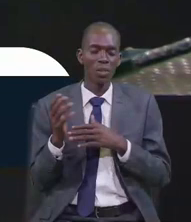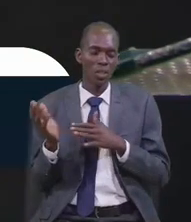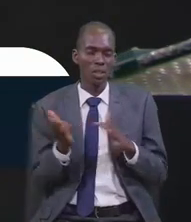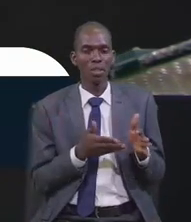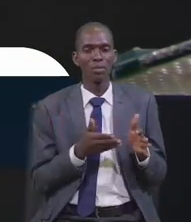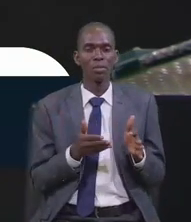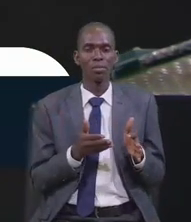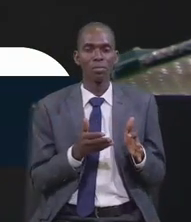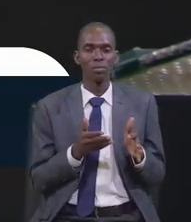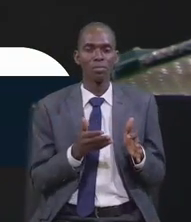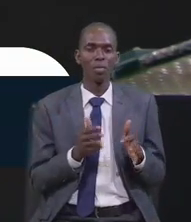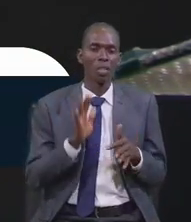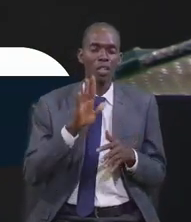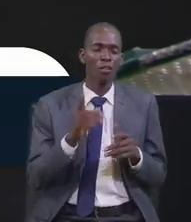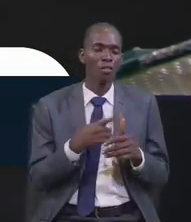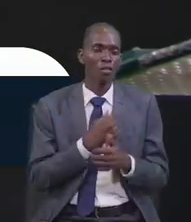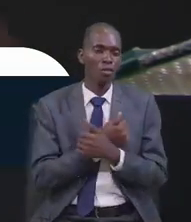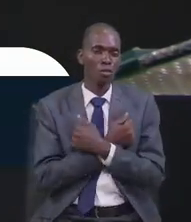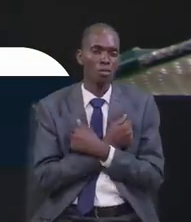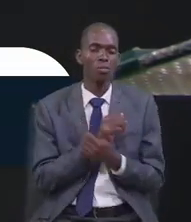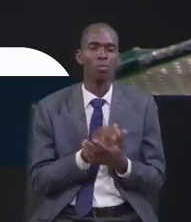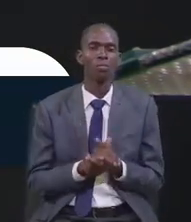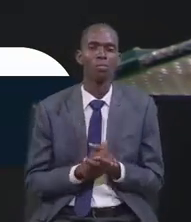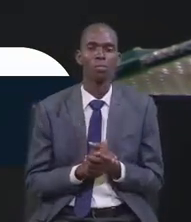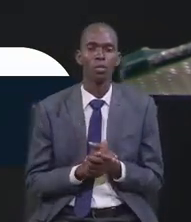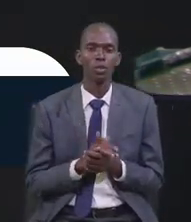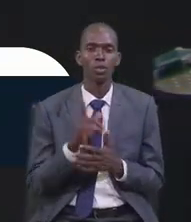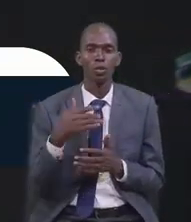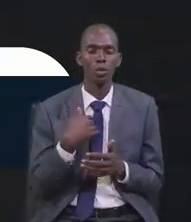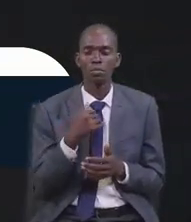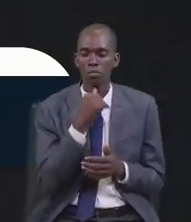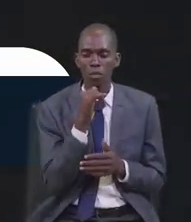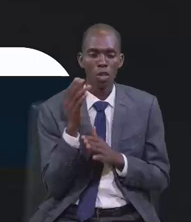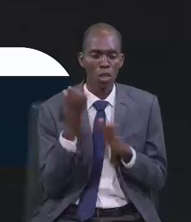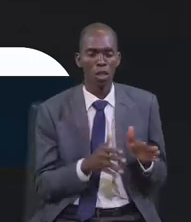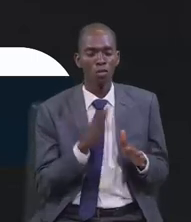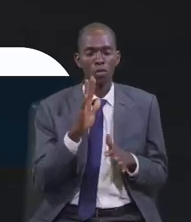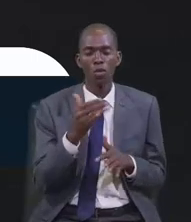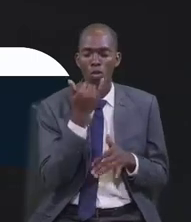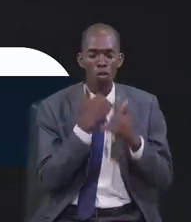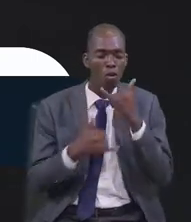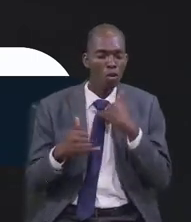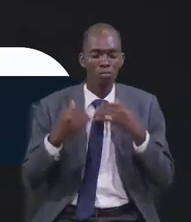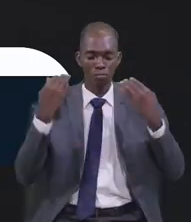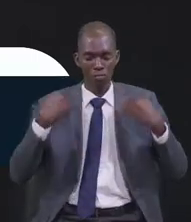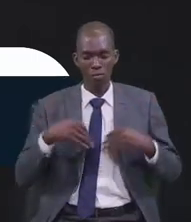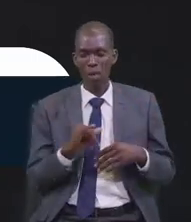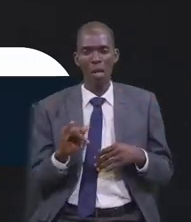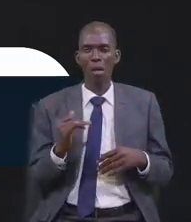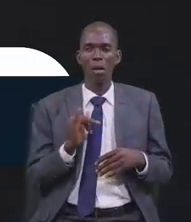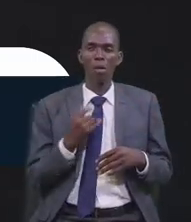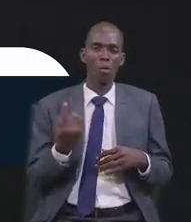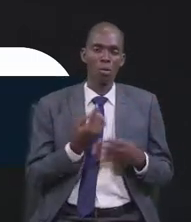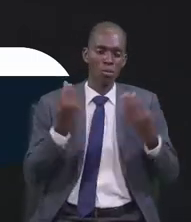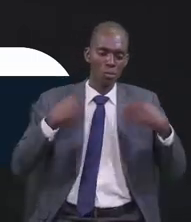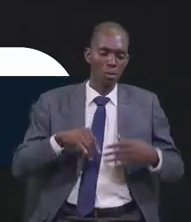premier amour. Tu n'as pas abandonné ton habillement. Chaque fois, je suis toujours dans... Je garde, je couvre ma